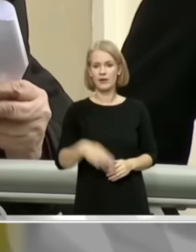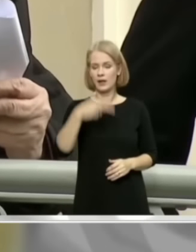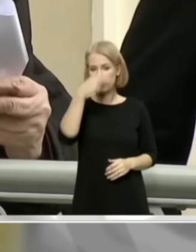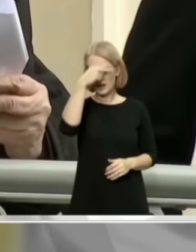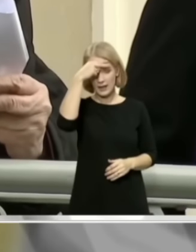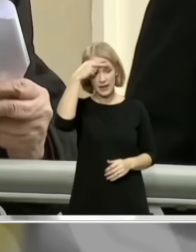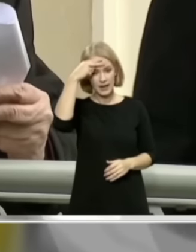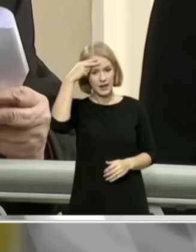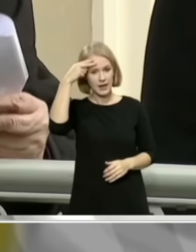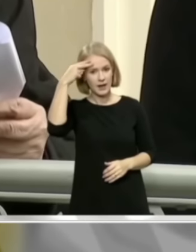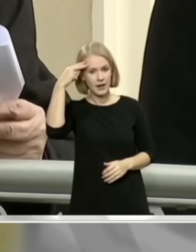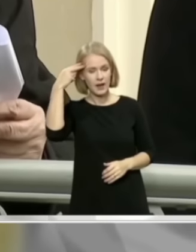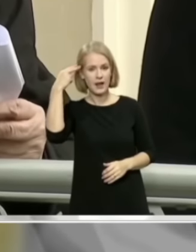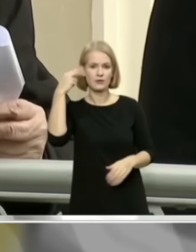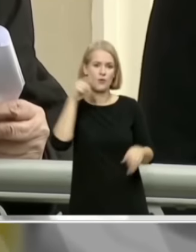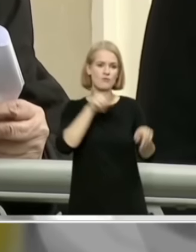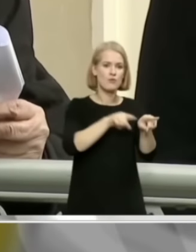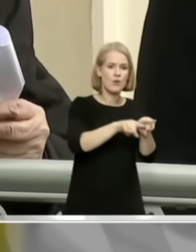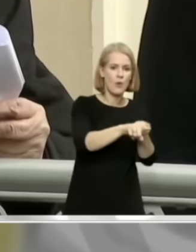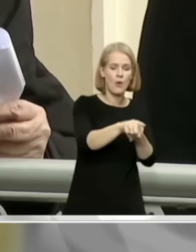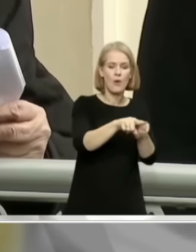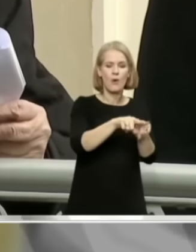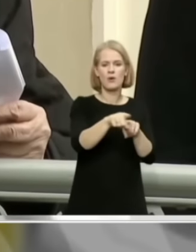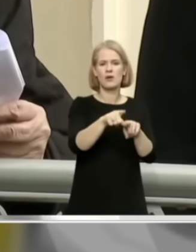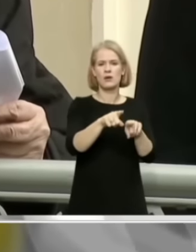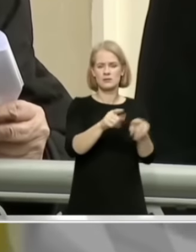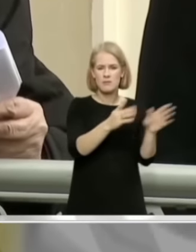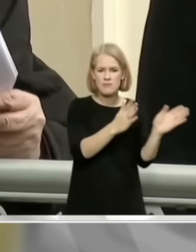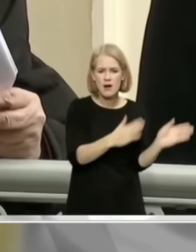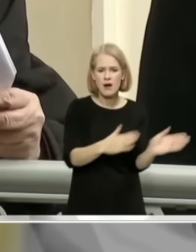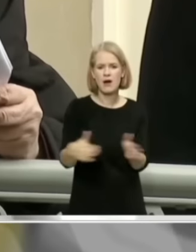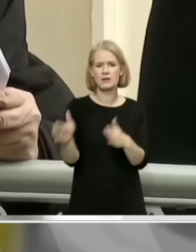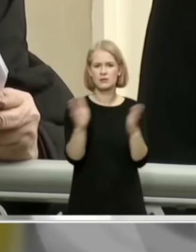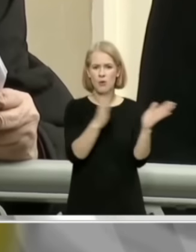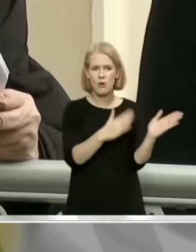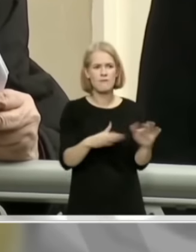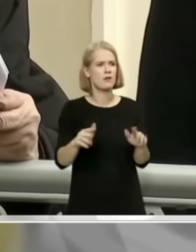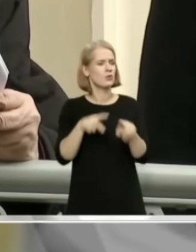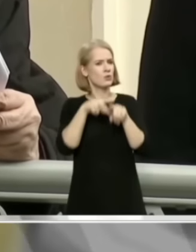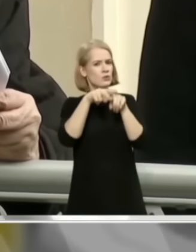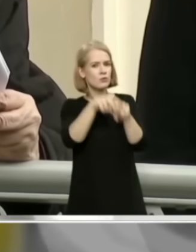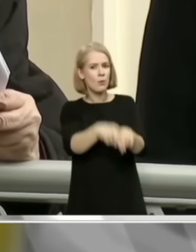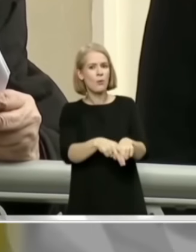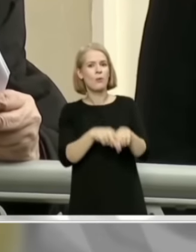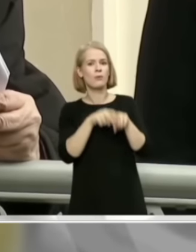Lietuvos broliai kažkur jauja.